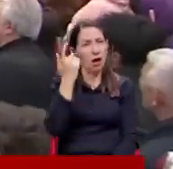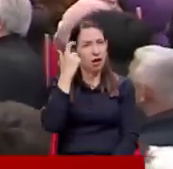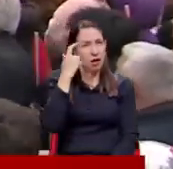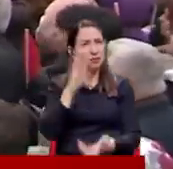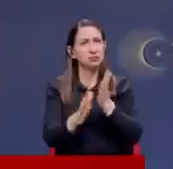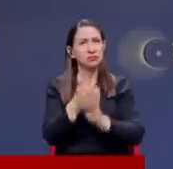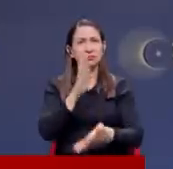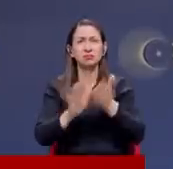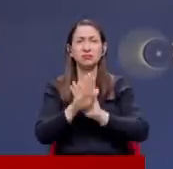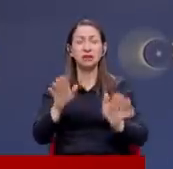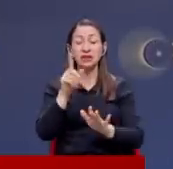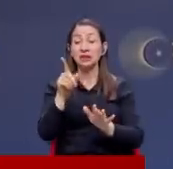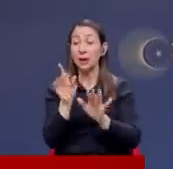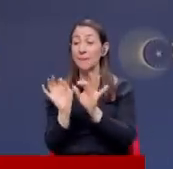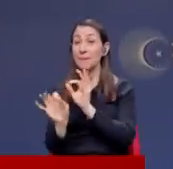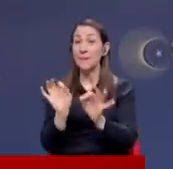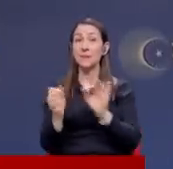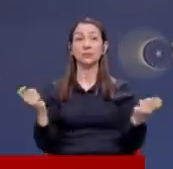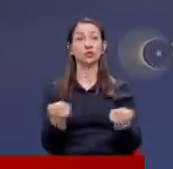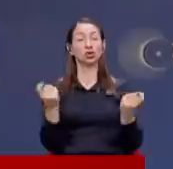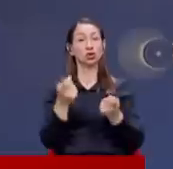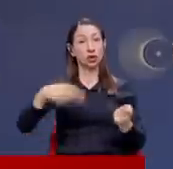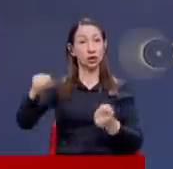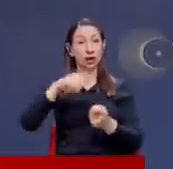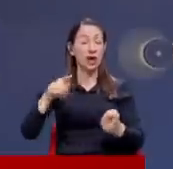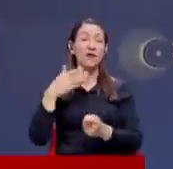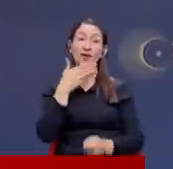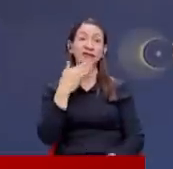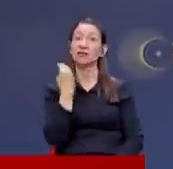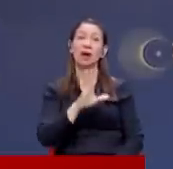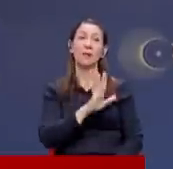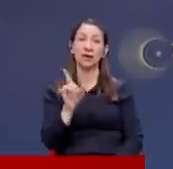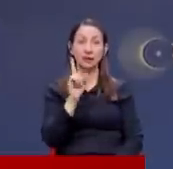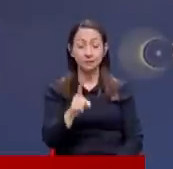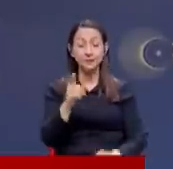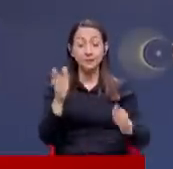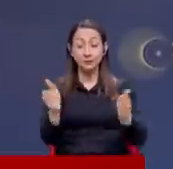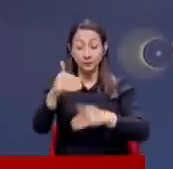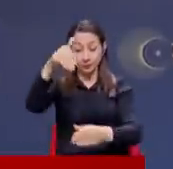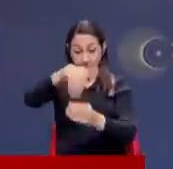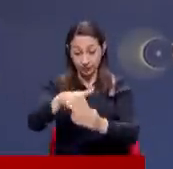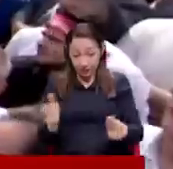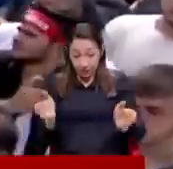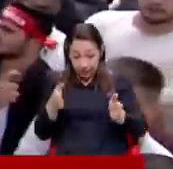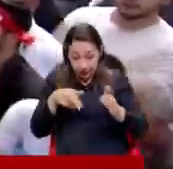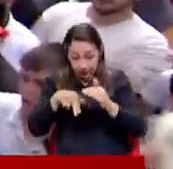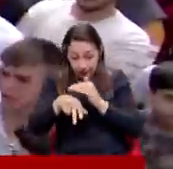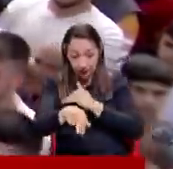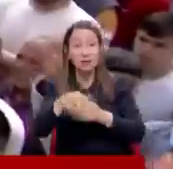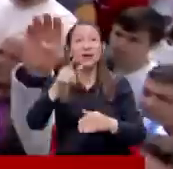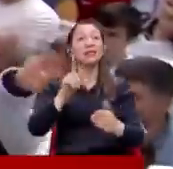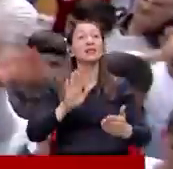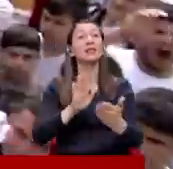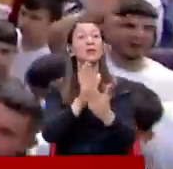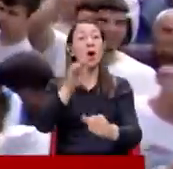kadar gitmiş. Sizi galeyana getirmeye çalışanlara fırsat vermeyin. Sandık önünüze geldiğinde